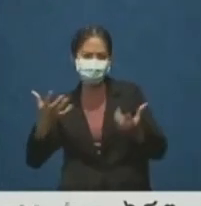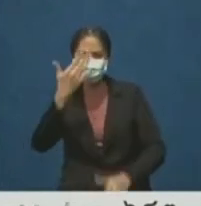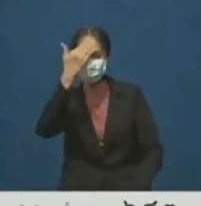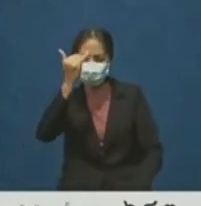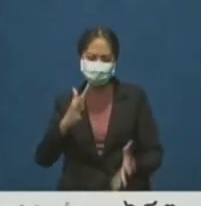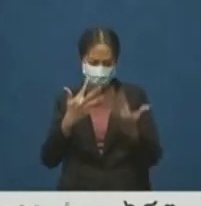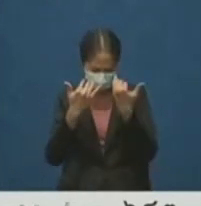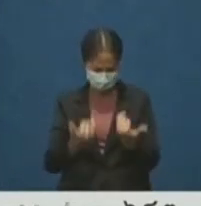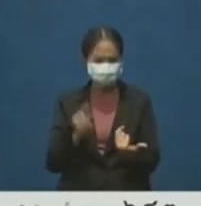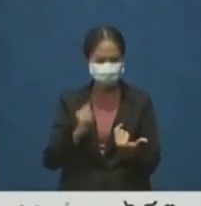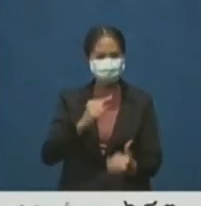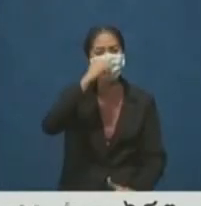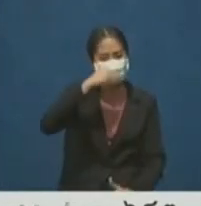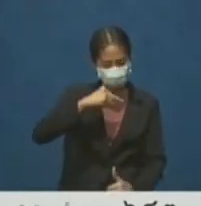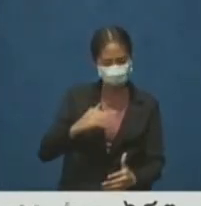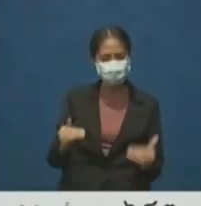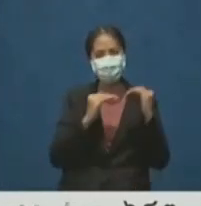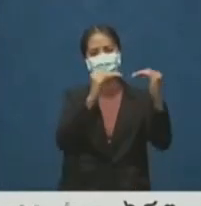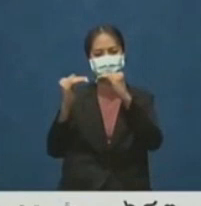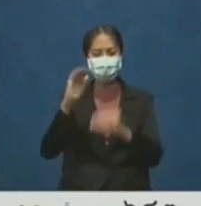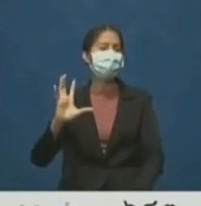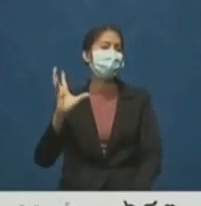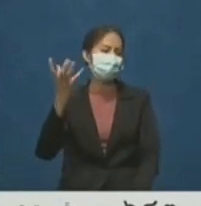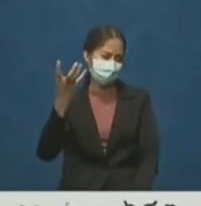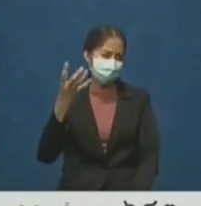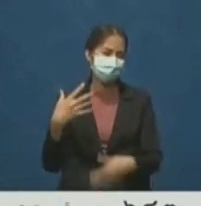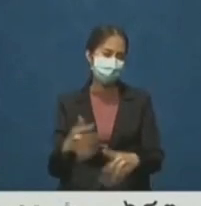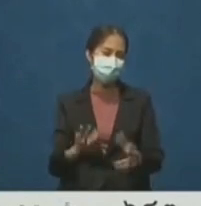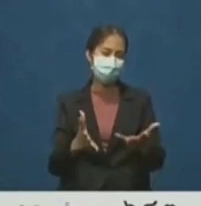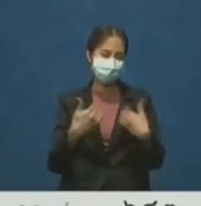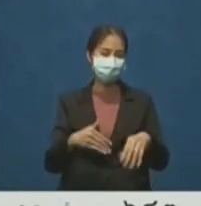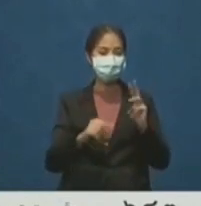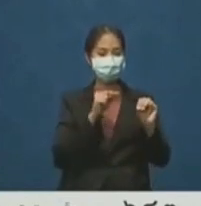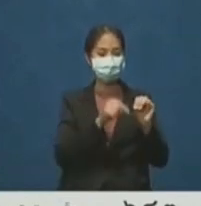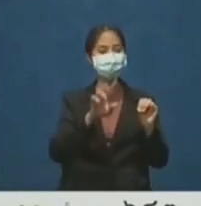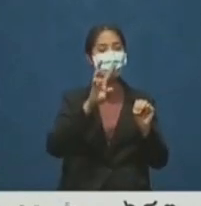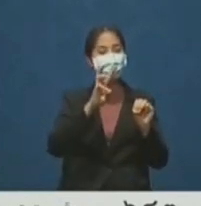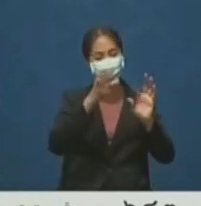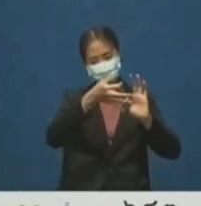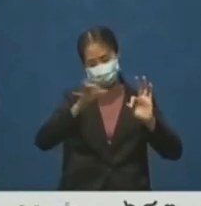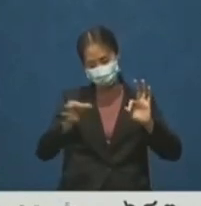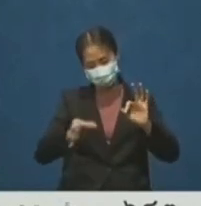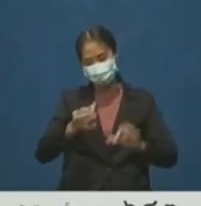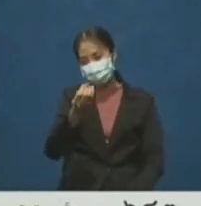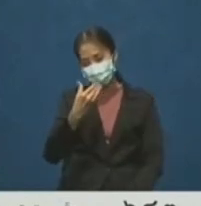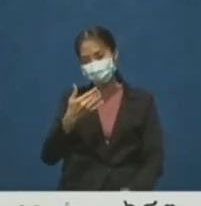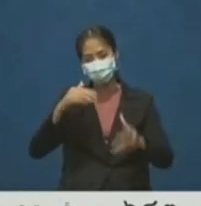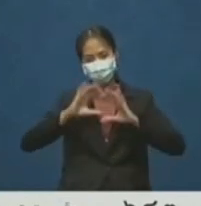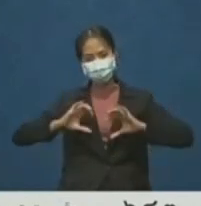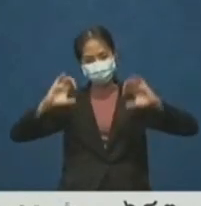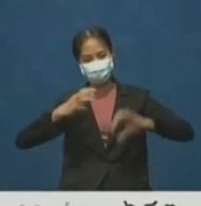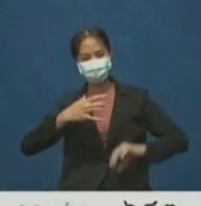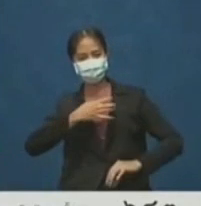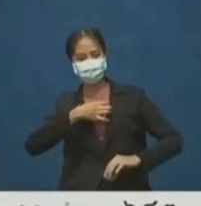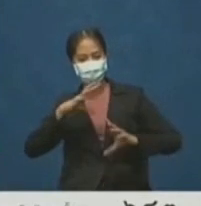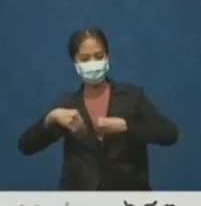าประเทศเราเป็นสากลเท่ากับสังคมโลกได้ไม่ใช่หรอครับและข้อความในมาตรา6บอกเพียงแค่ว่าเด็กที่รัฐบาลต้อง